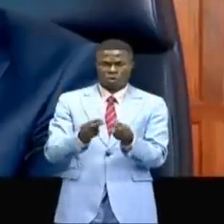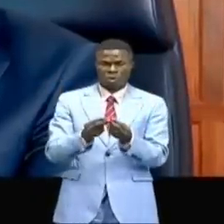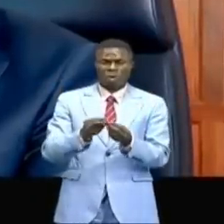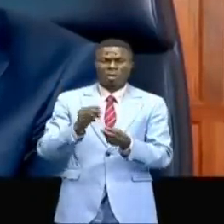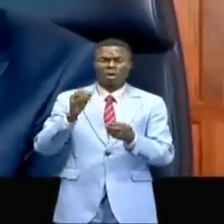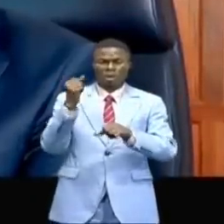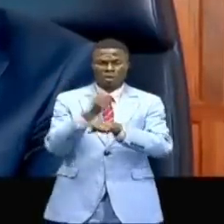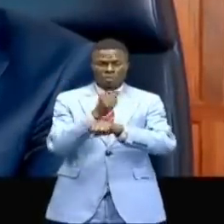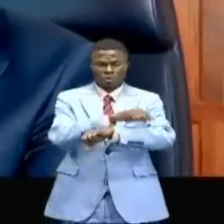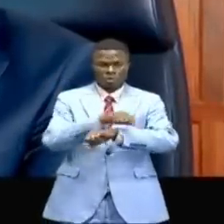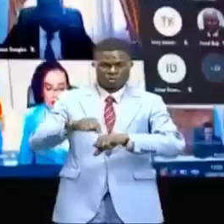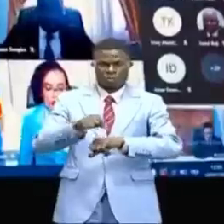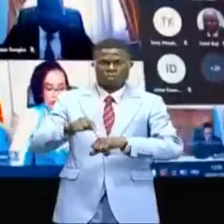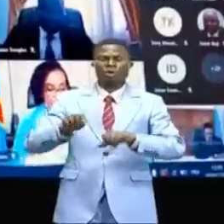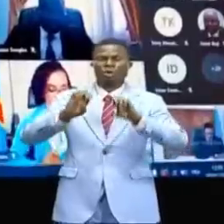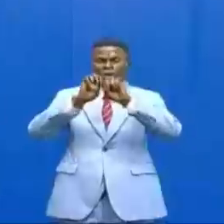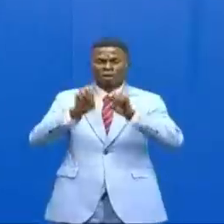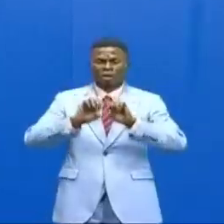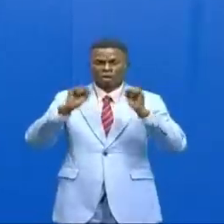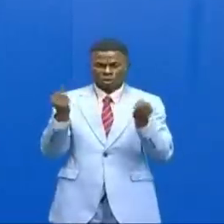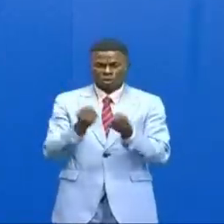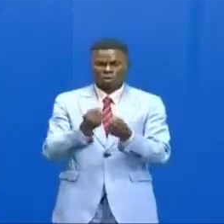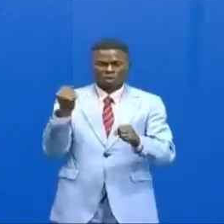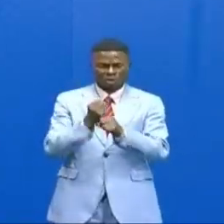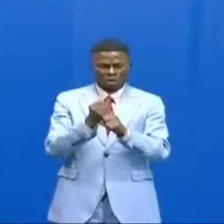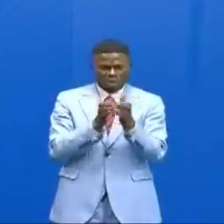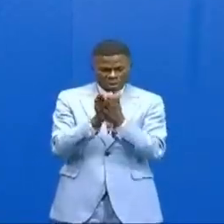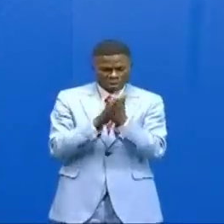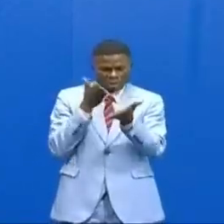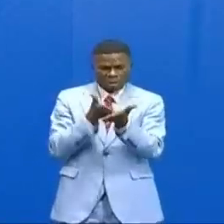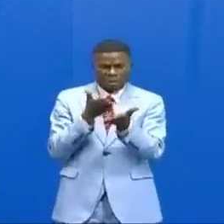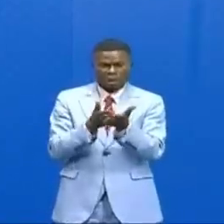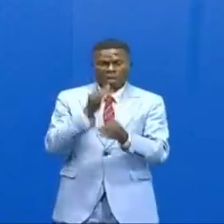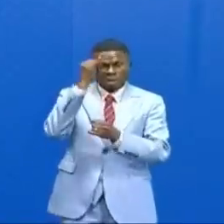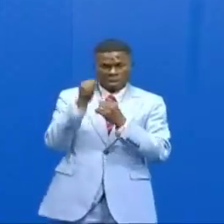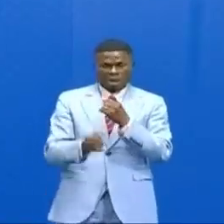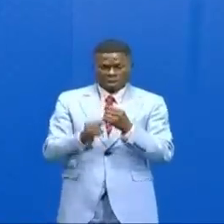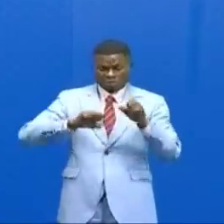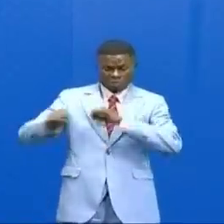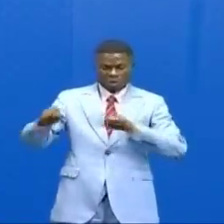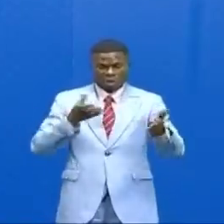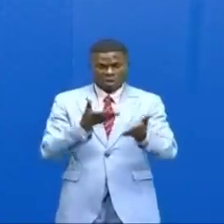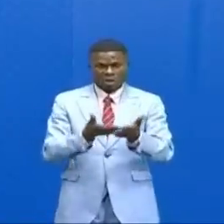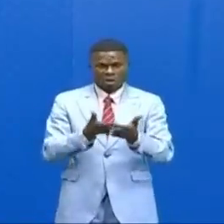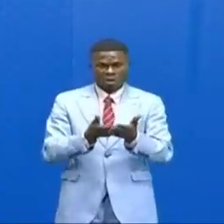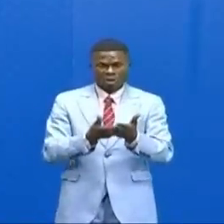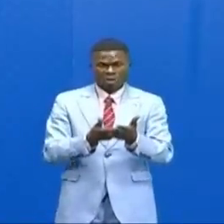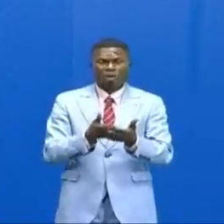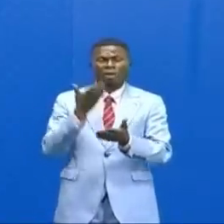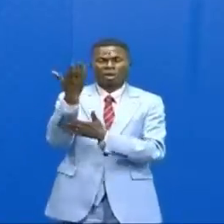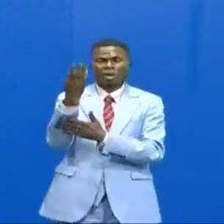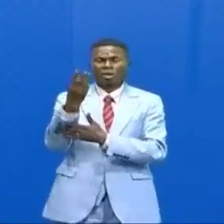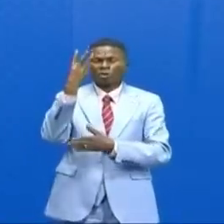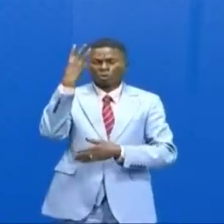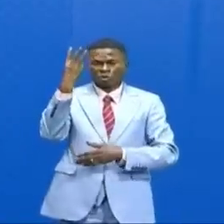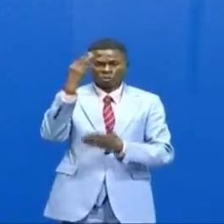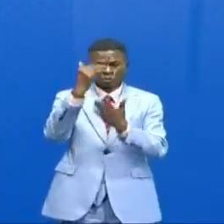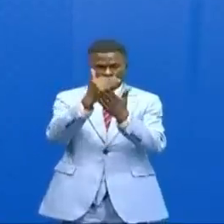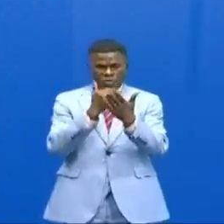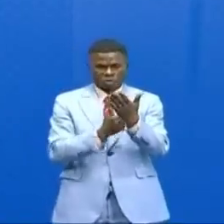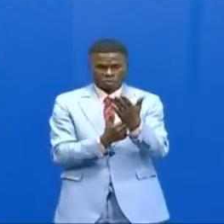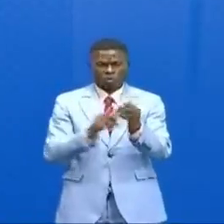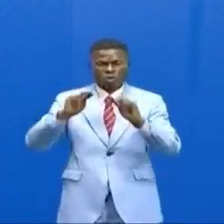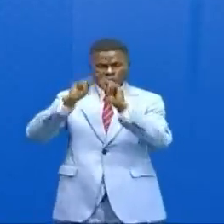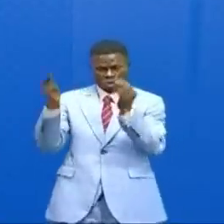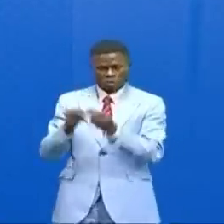ministères et ceux des établissements et organes publics concernés. Au terme de cet examen, trois recommandations ont été formulées par les